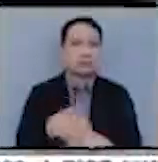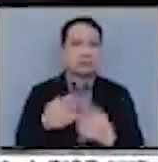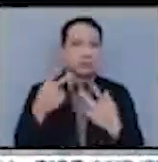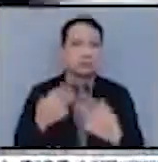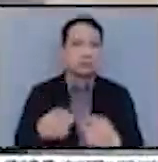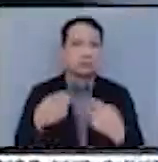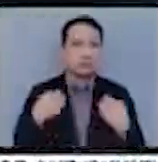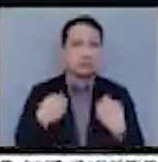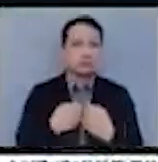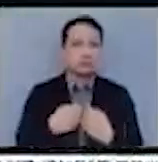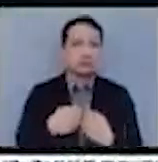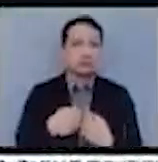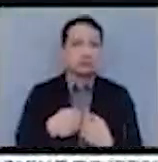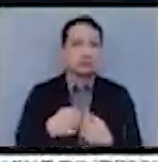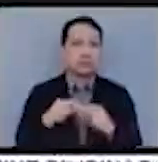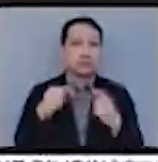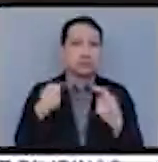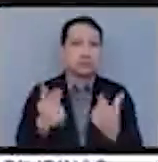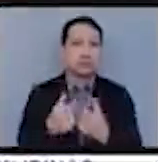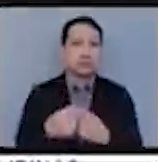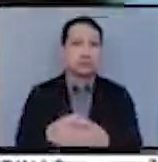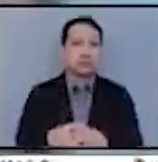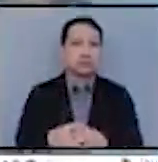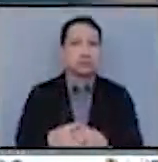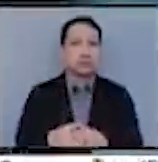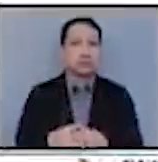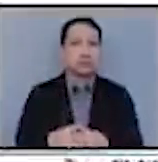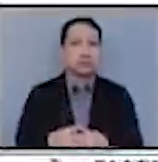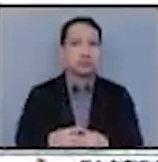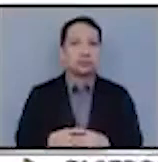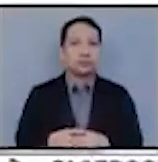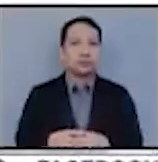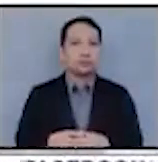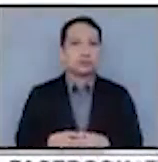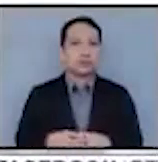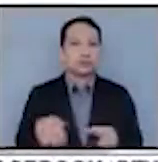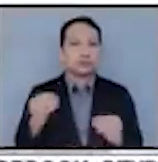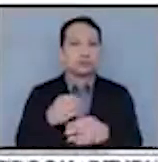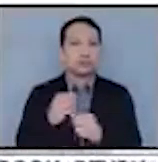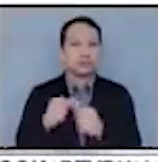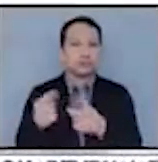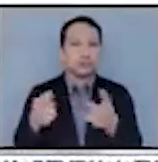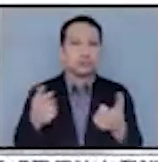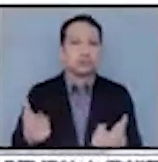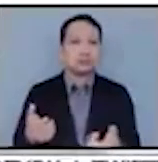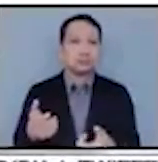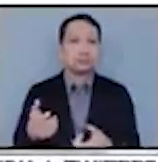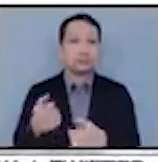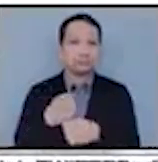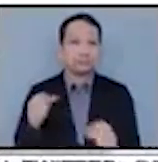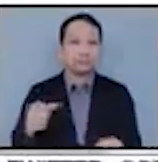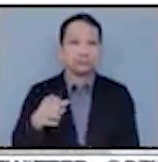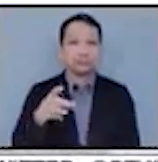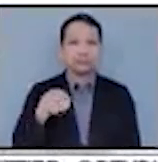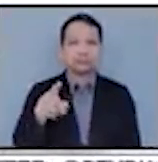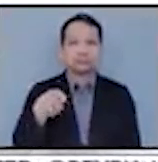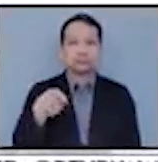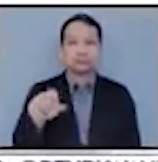ng nasabing grupo. Ayon sa spokesperson ng Office for Transportation Security o OTS ng